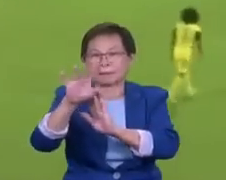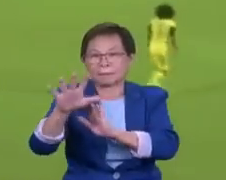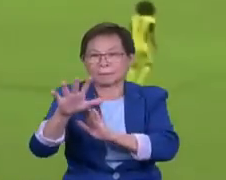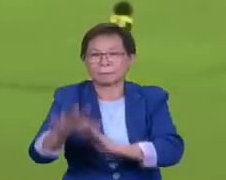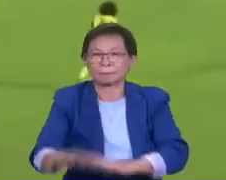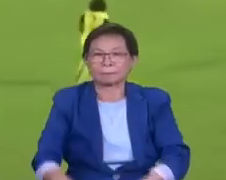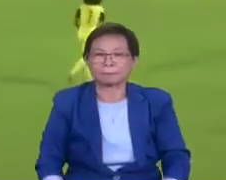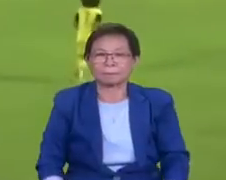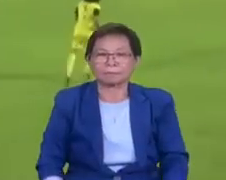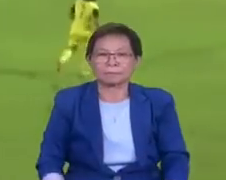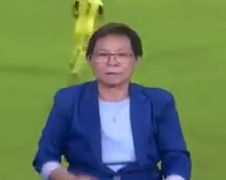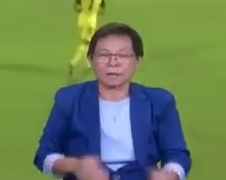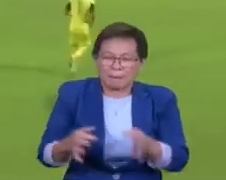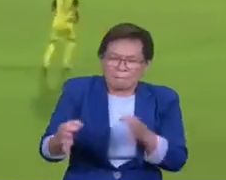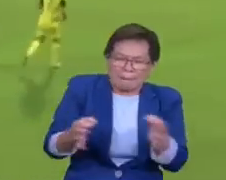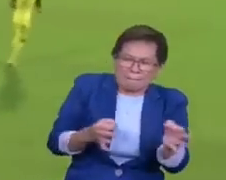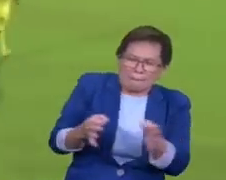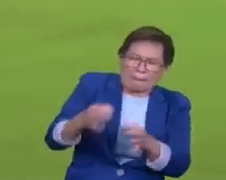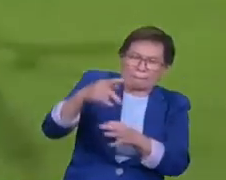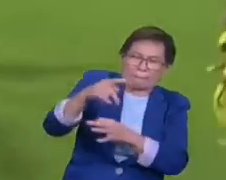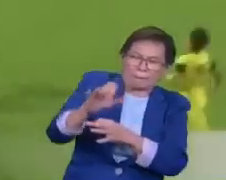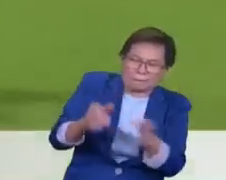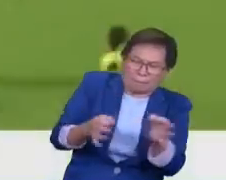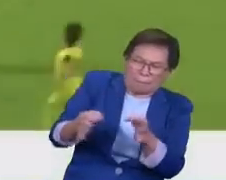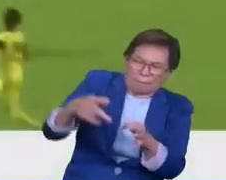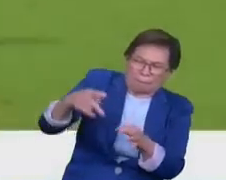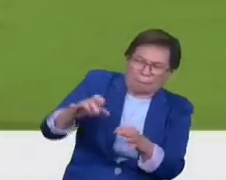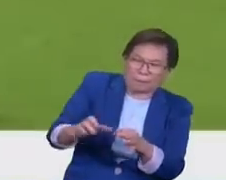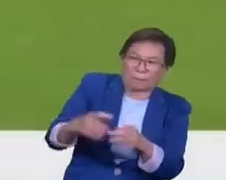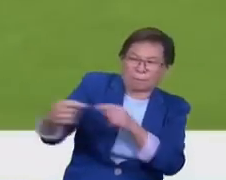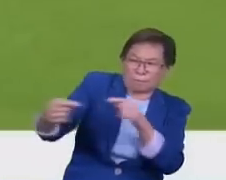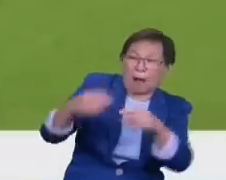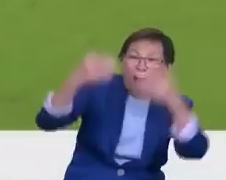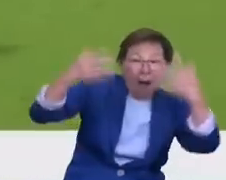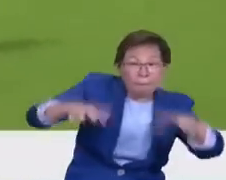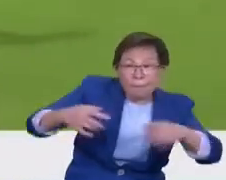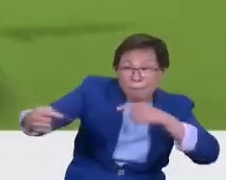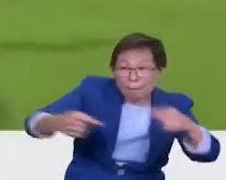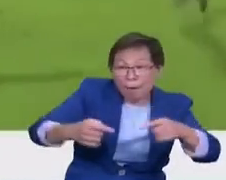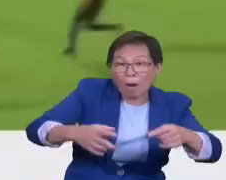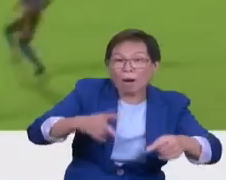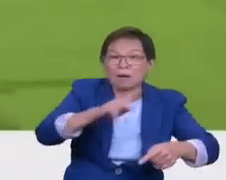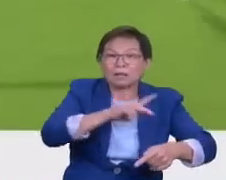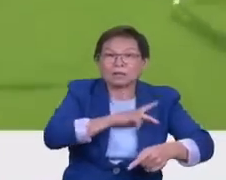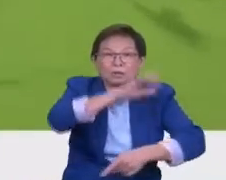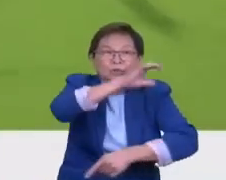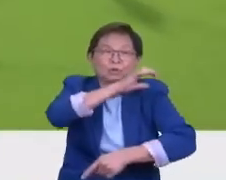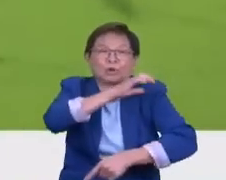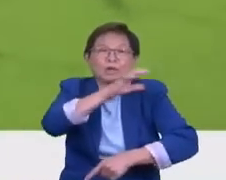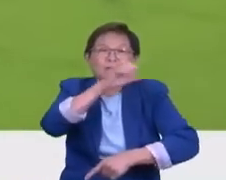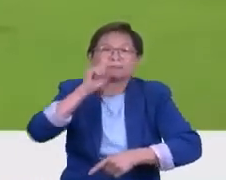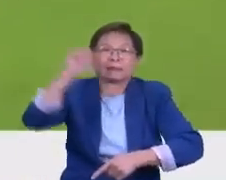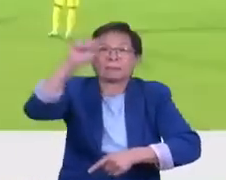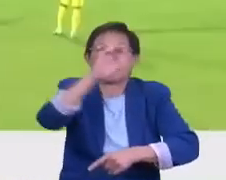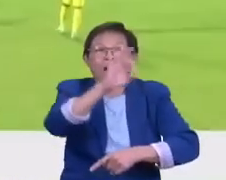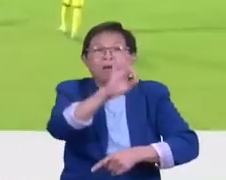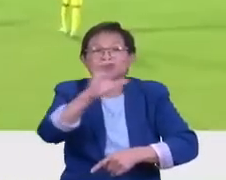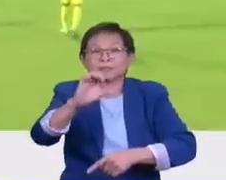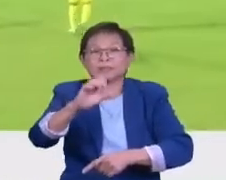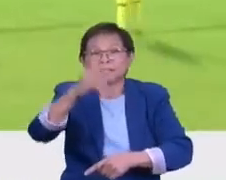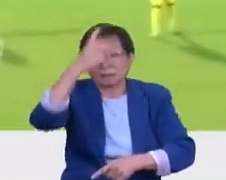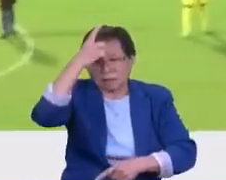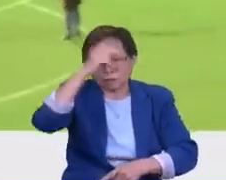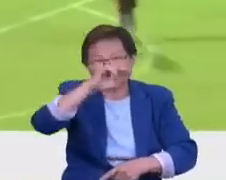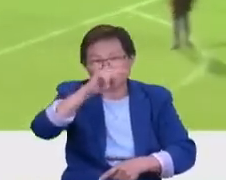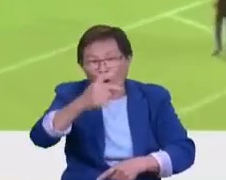ke-85 menjelaskan dalam sidang media selepas perlawanan ketua jurulatih Sabah FC Datuk Ong Kim suih